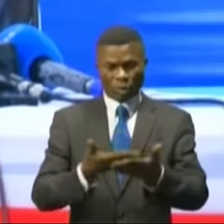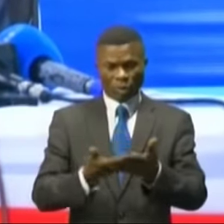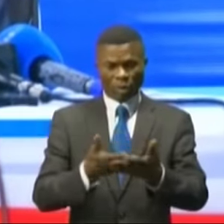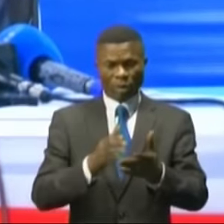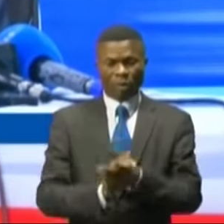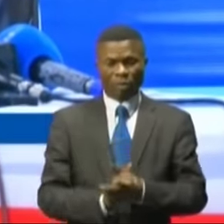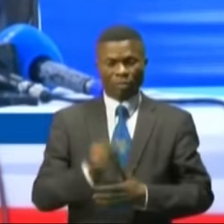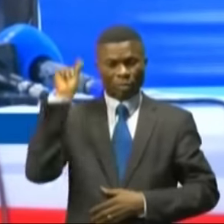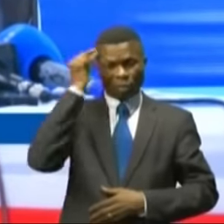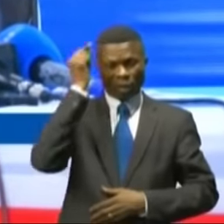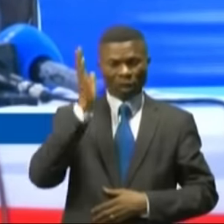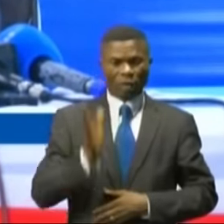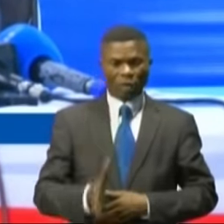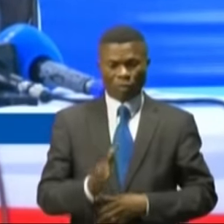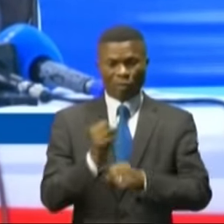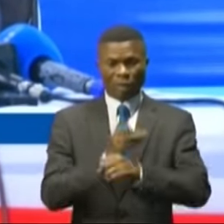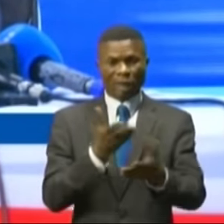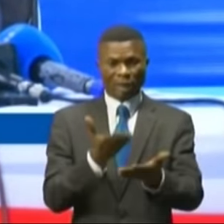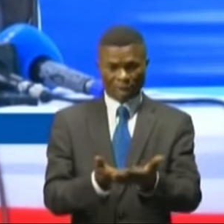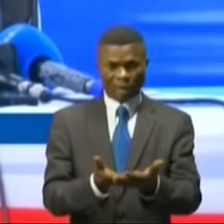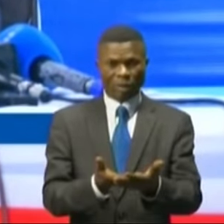gouvernement qui est mis en place doit bénéficier de notre pleine